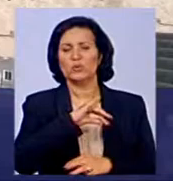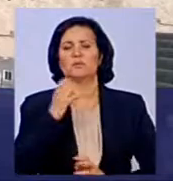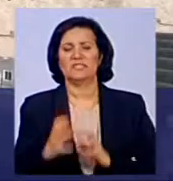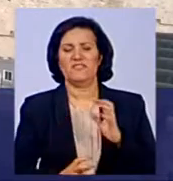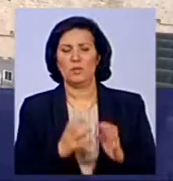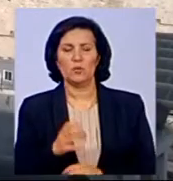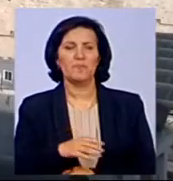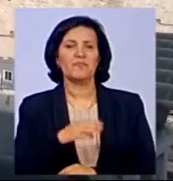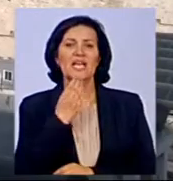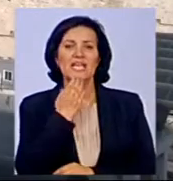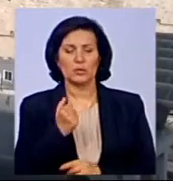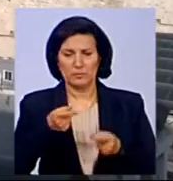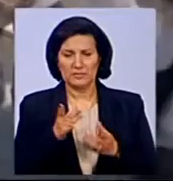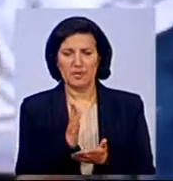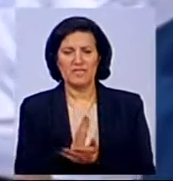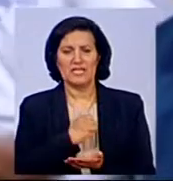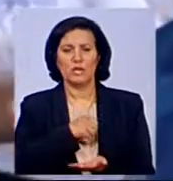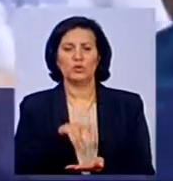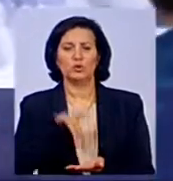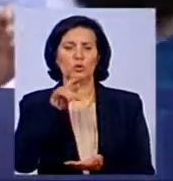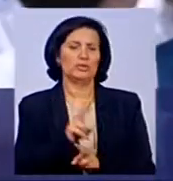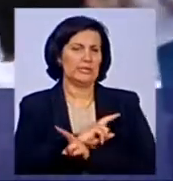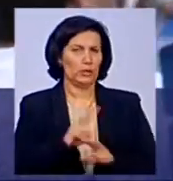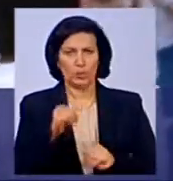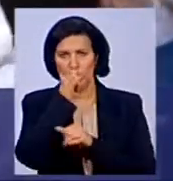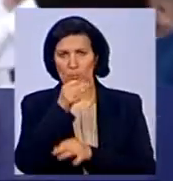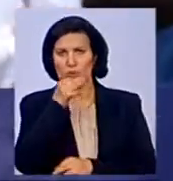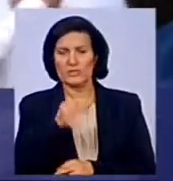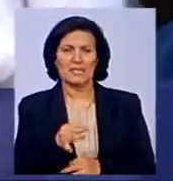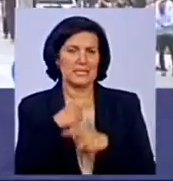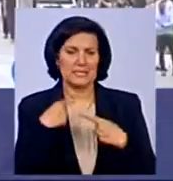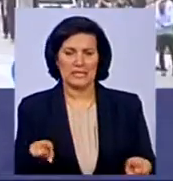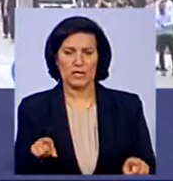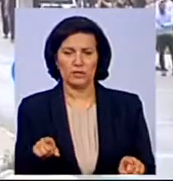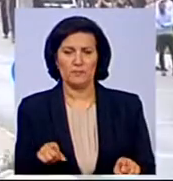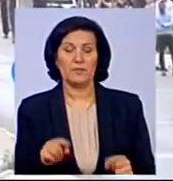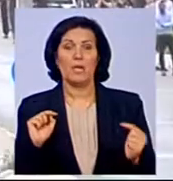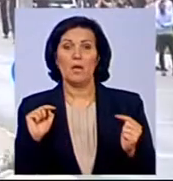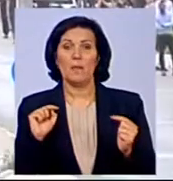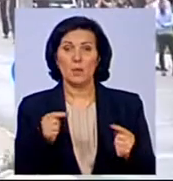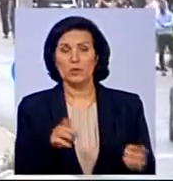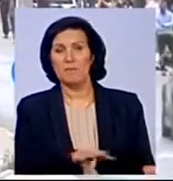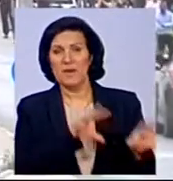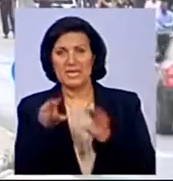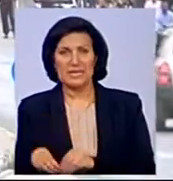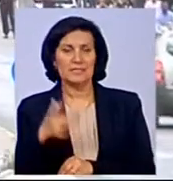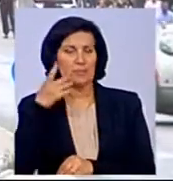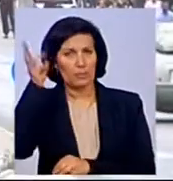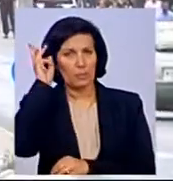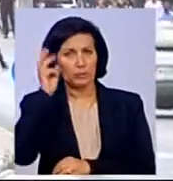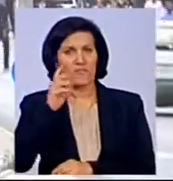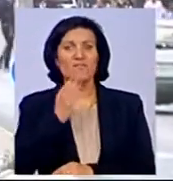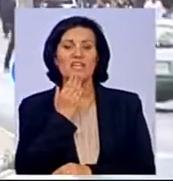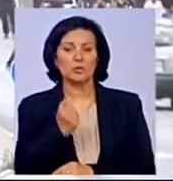світом. Єрусалим насправді є нашою столицею, і ніхто не може сказати інакше. Проти перенесення американського посольства до